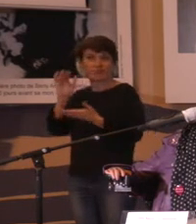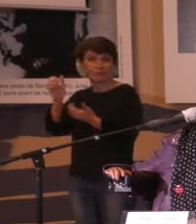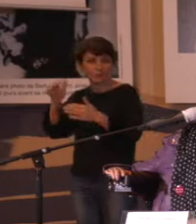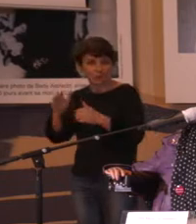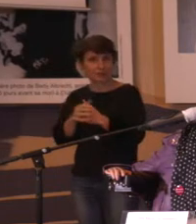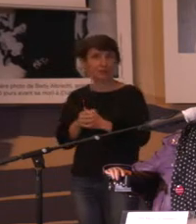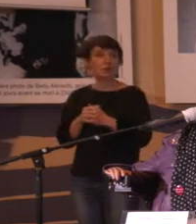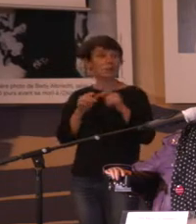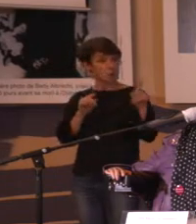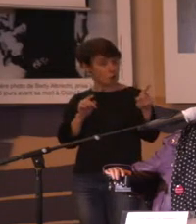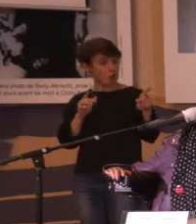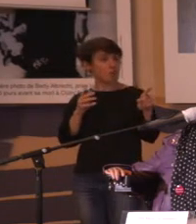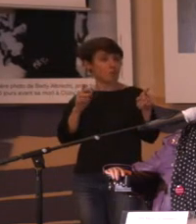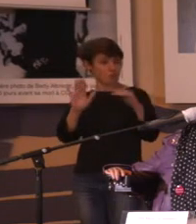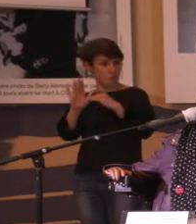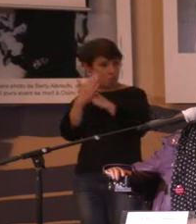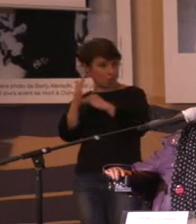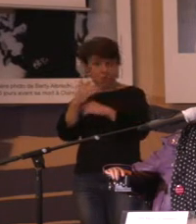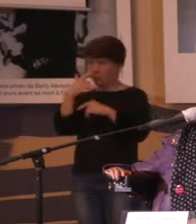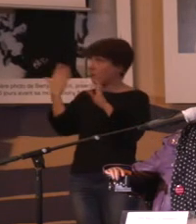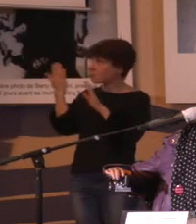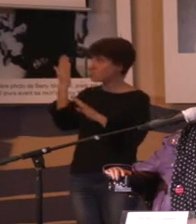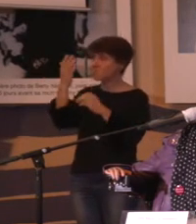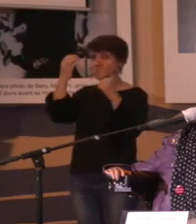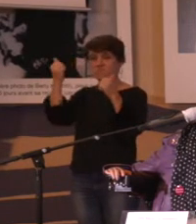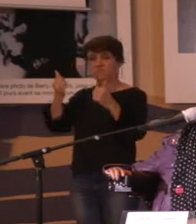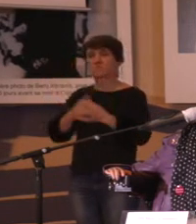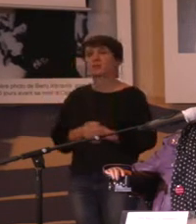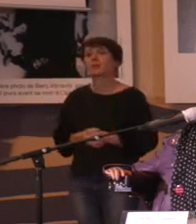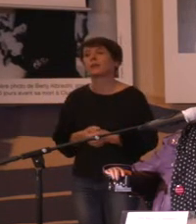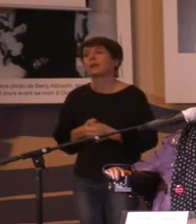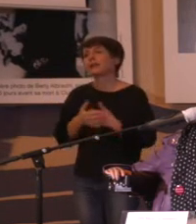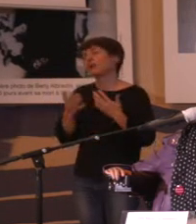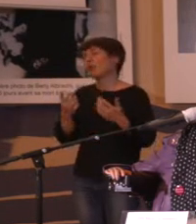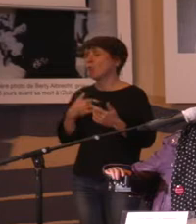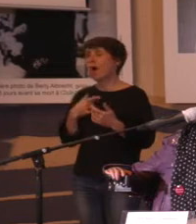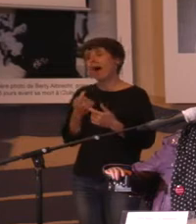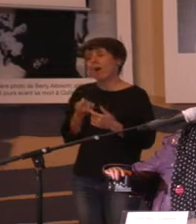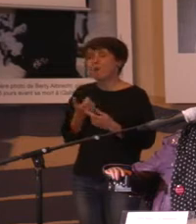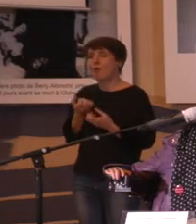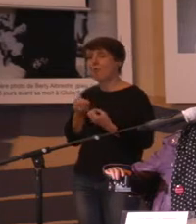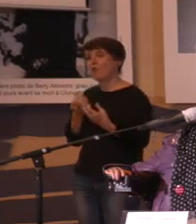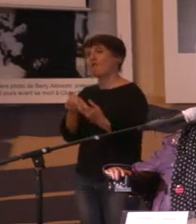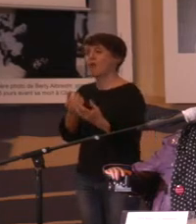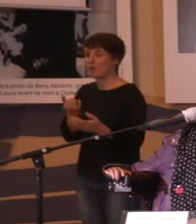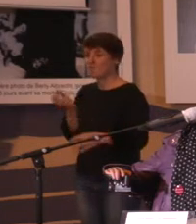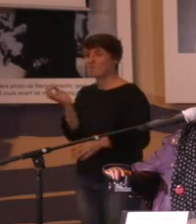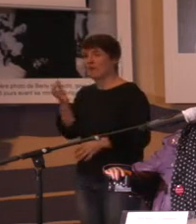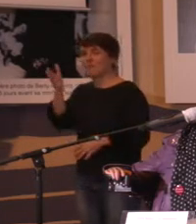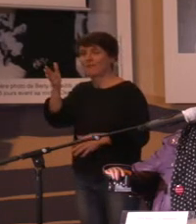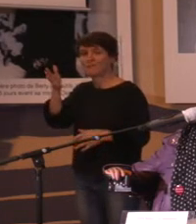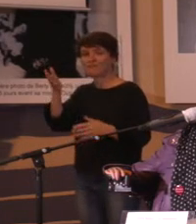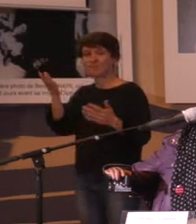brillamment. Et juste pour faire une petite provocation, je pense que si